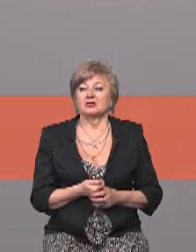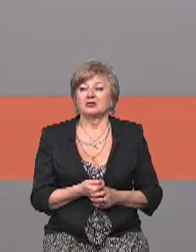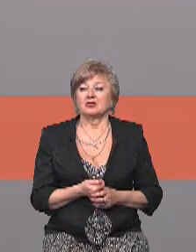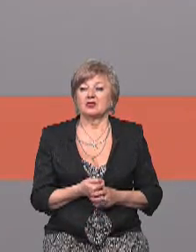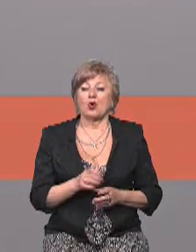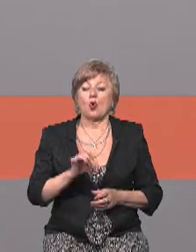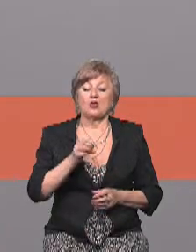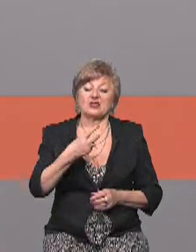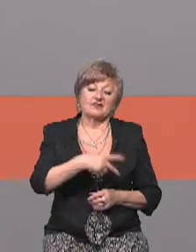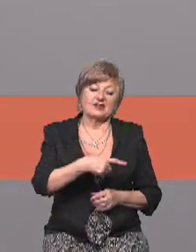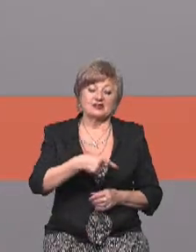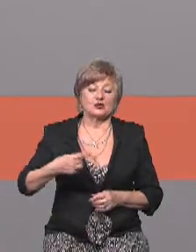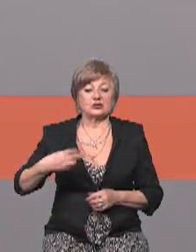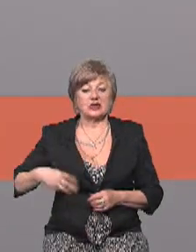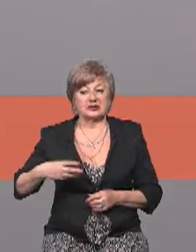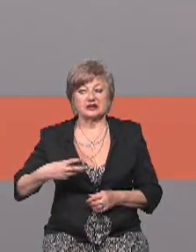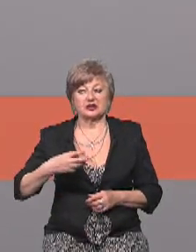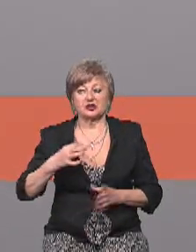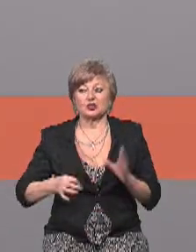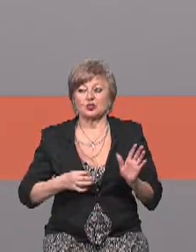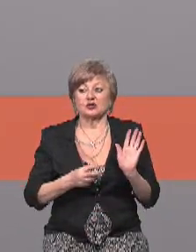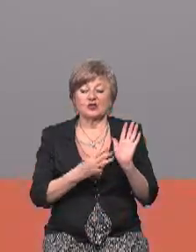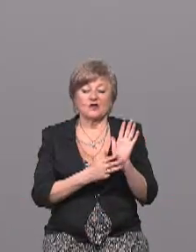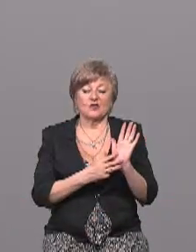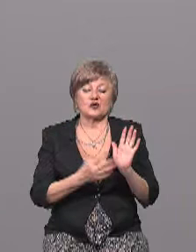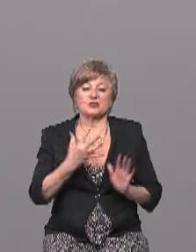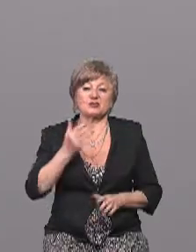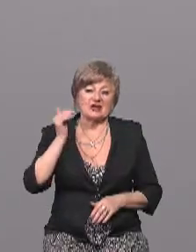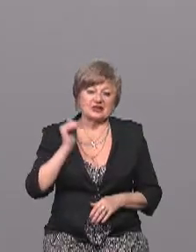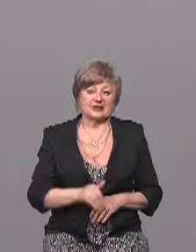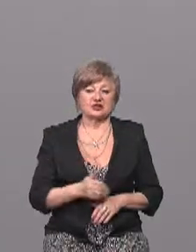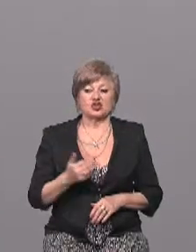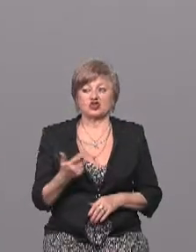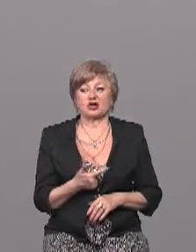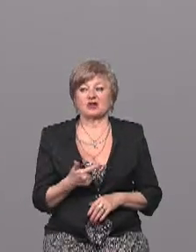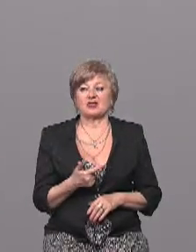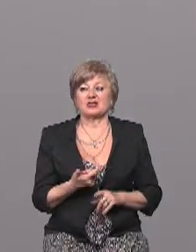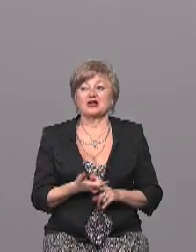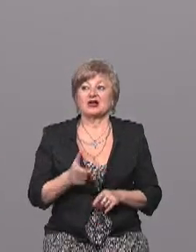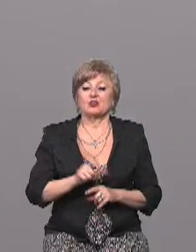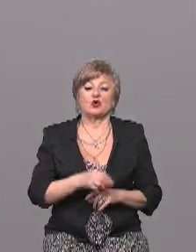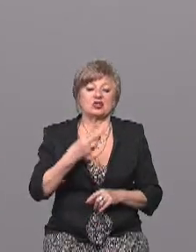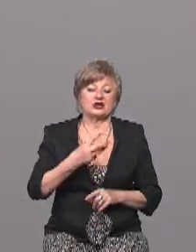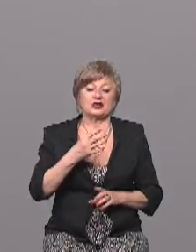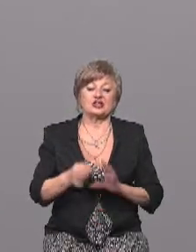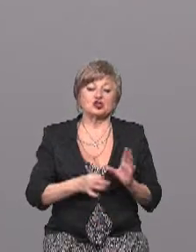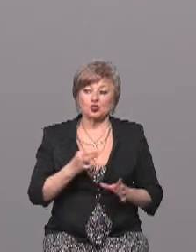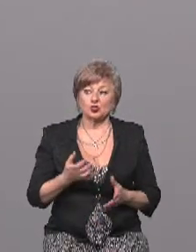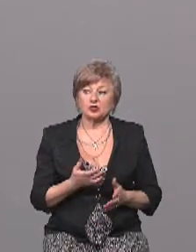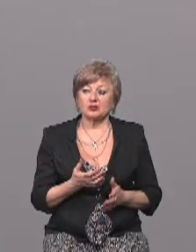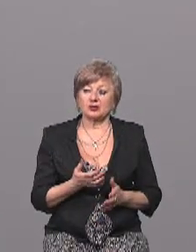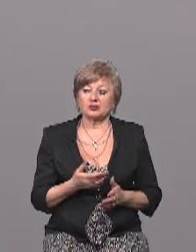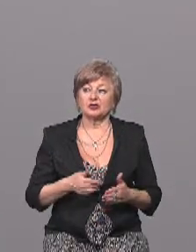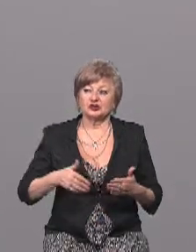від 20 до 30 85 тисяч гривень і більше 30 діб